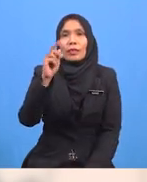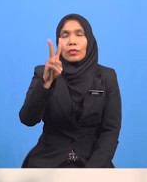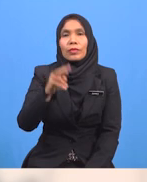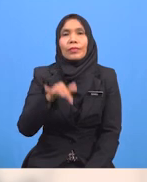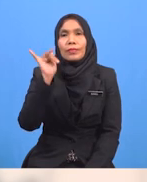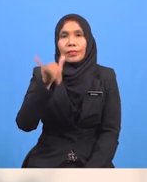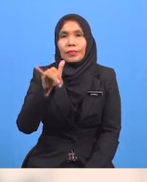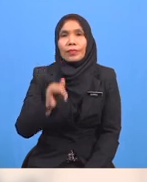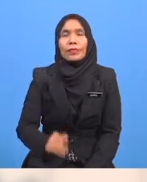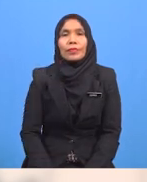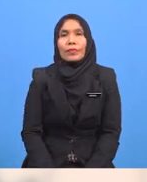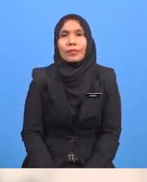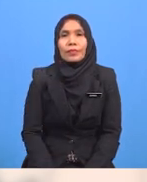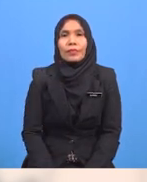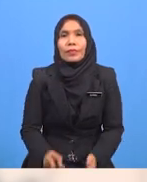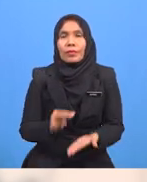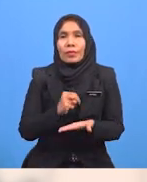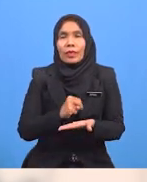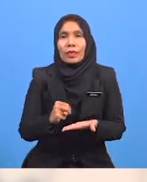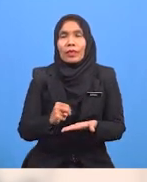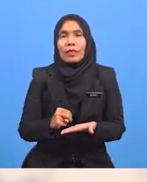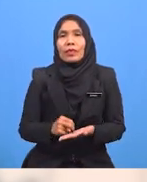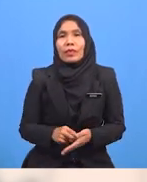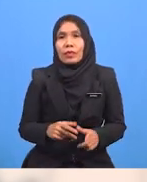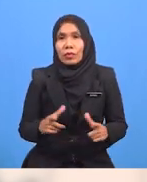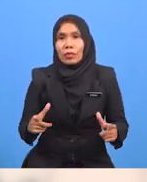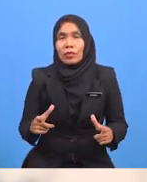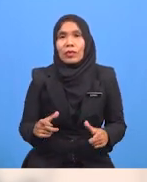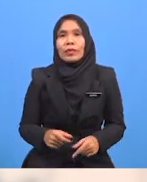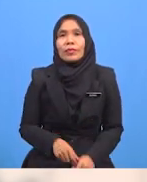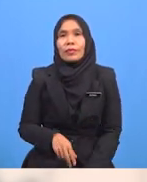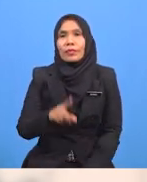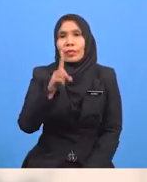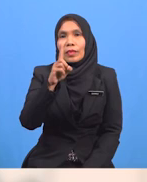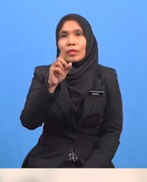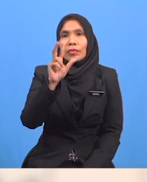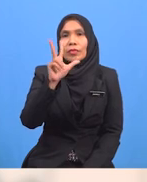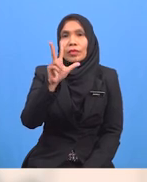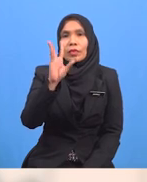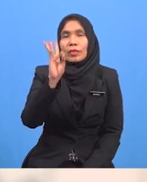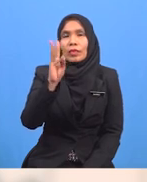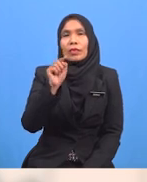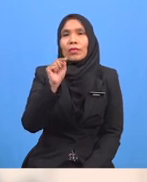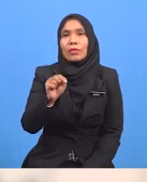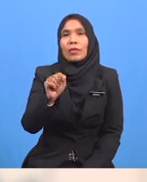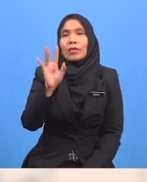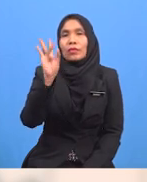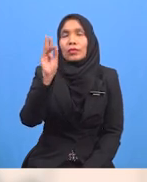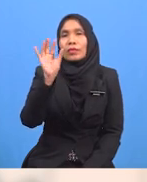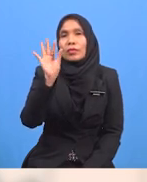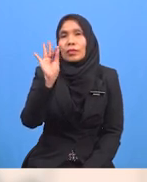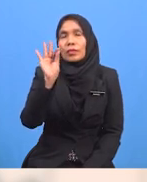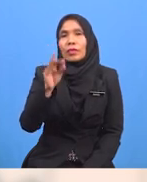ya nilai luas kolam elah 136 perpuluhan 79